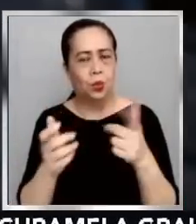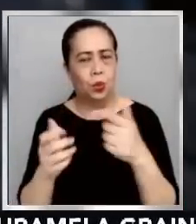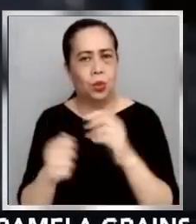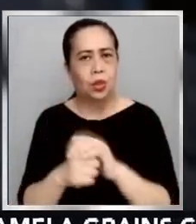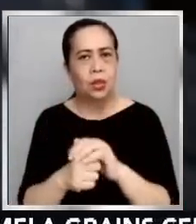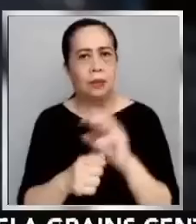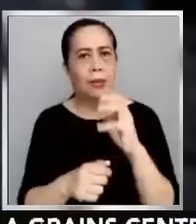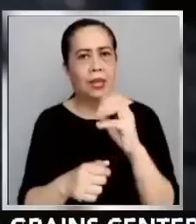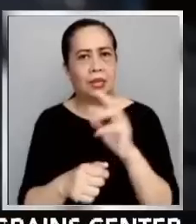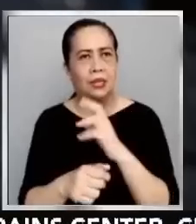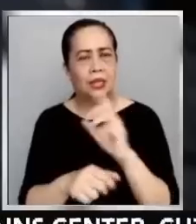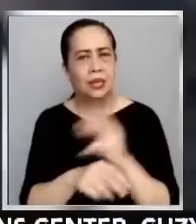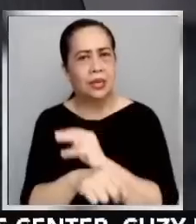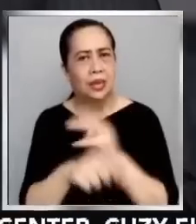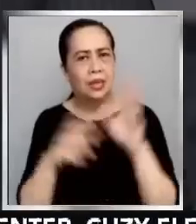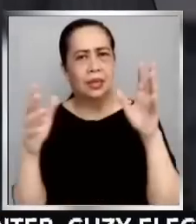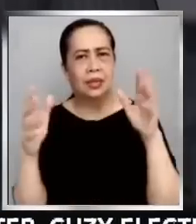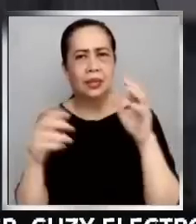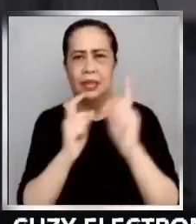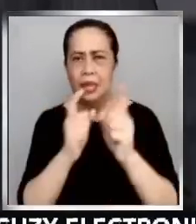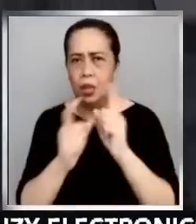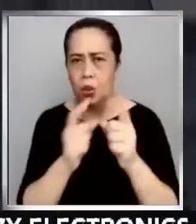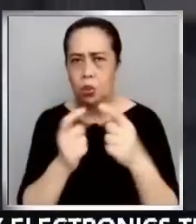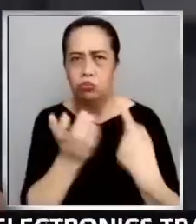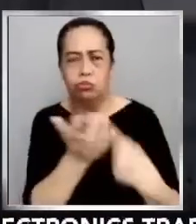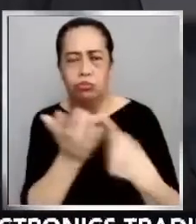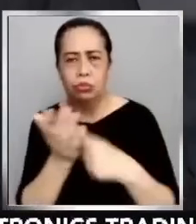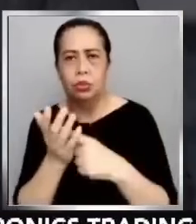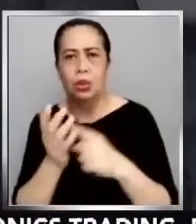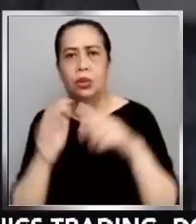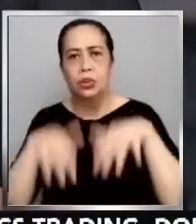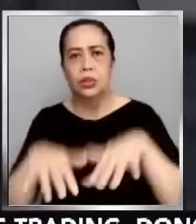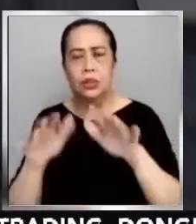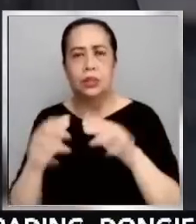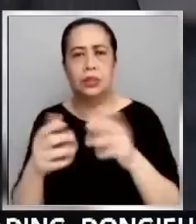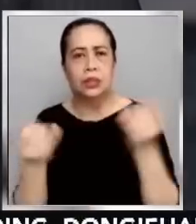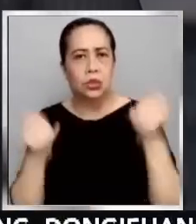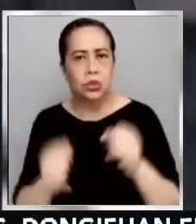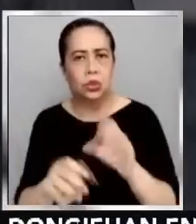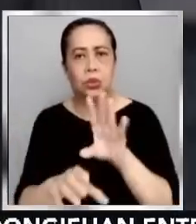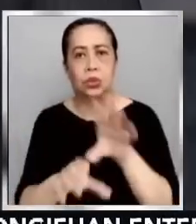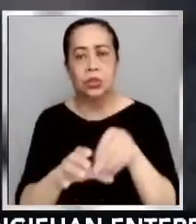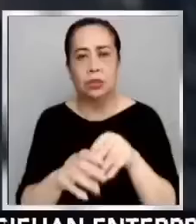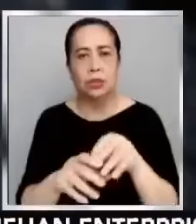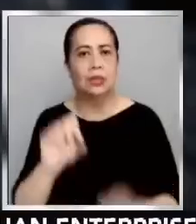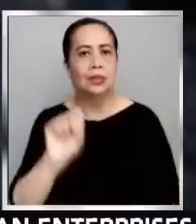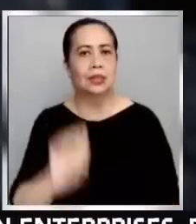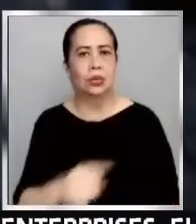kung saan pag-uusapan din ang mga maritime issues kabilang na ang sa South China Sea.